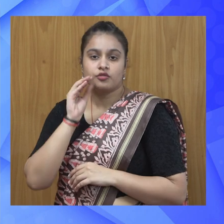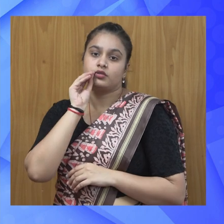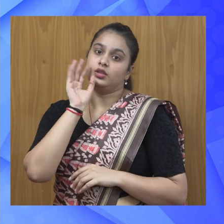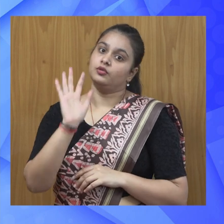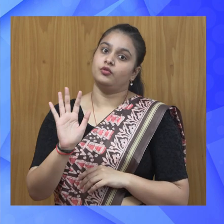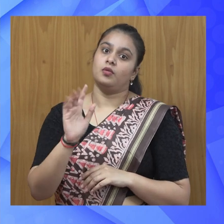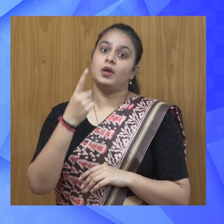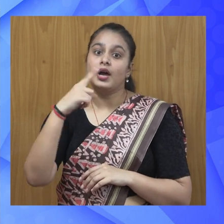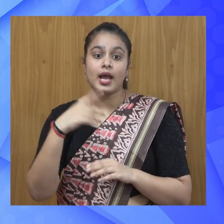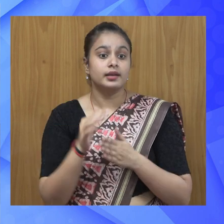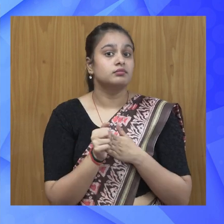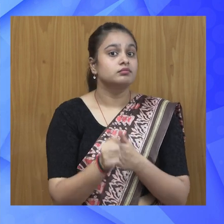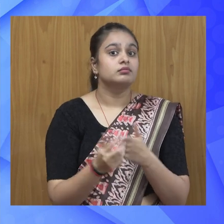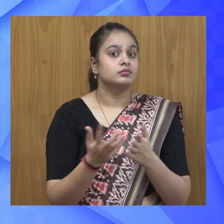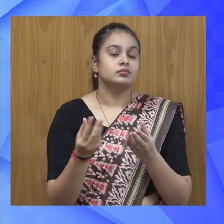राइट गाइडेंस.